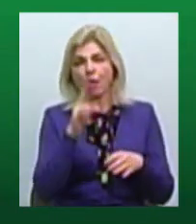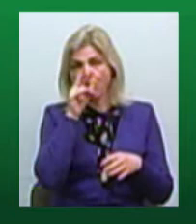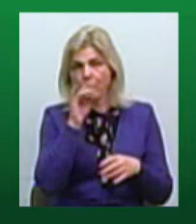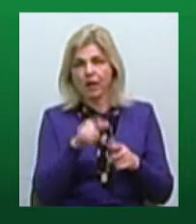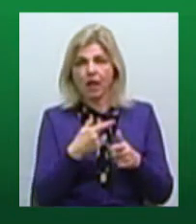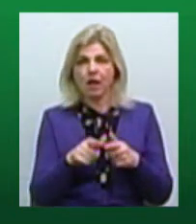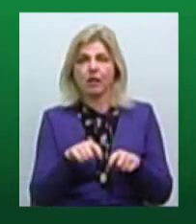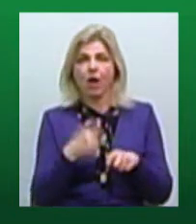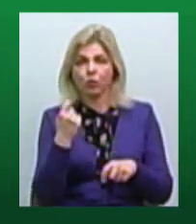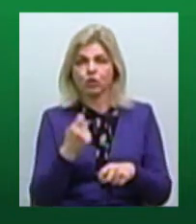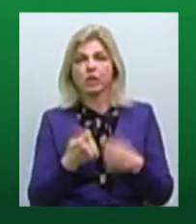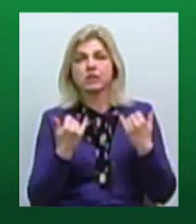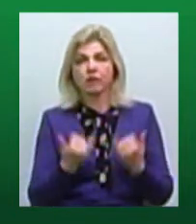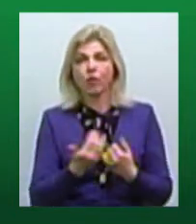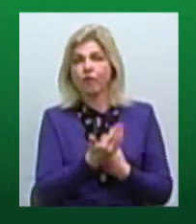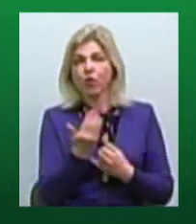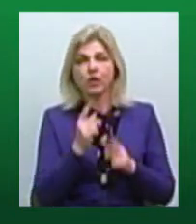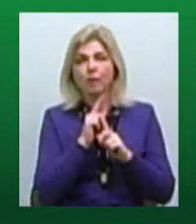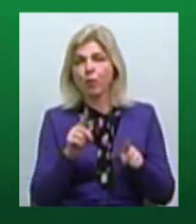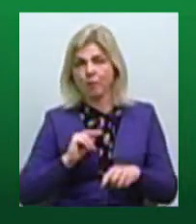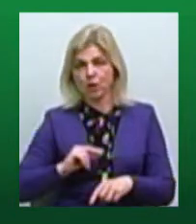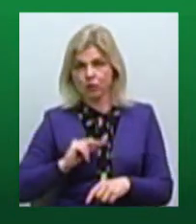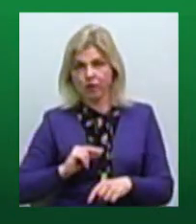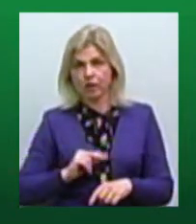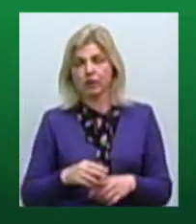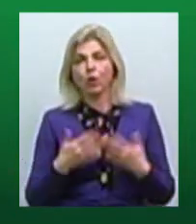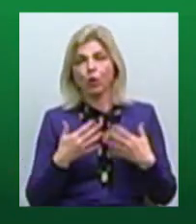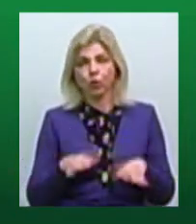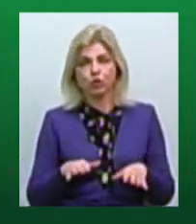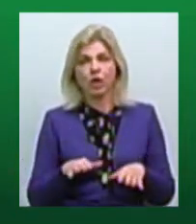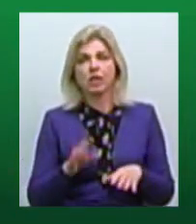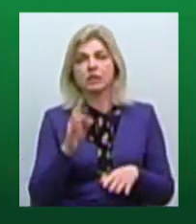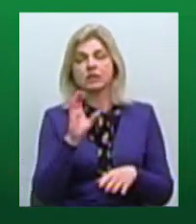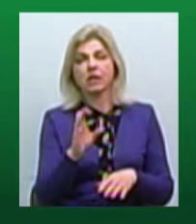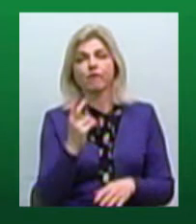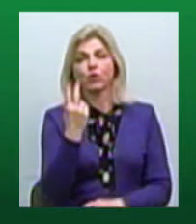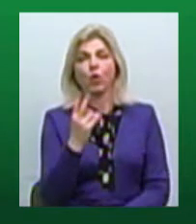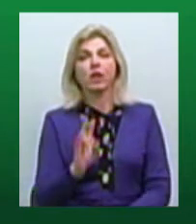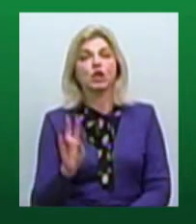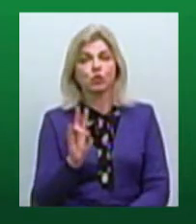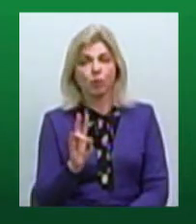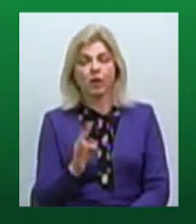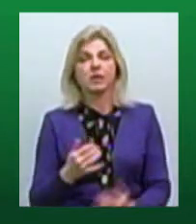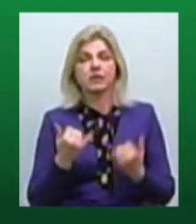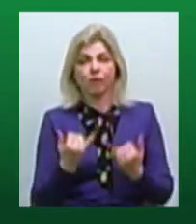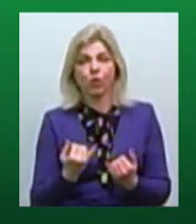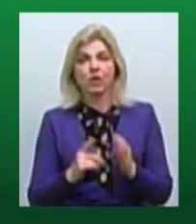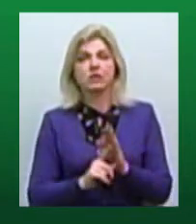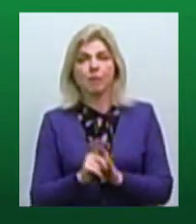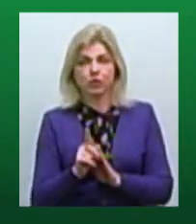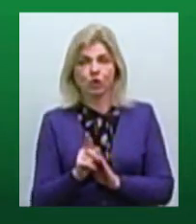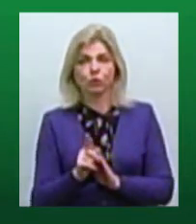сегодня его не будет другого истоками сегодня уже заказчик кованом